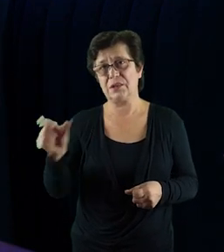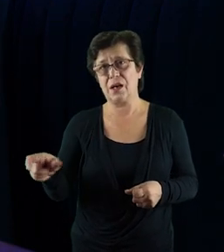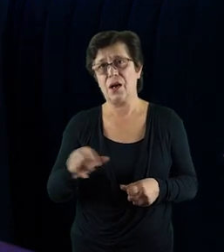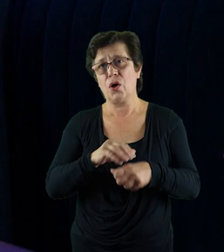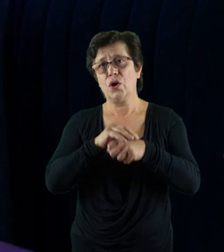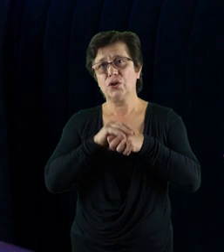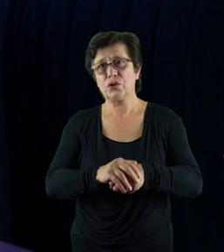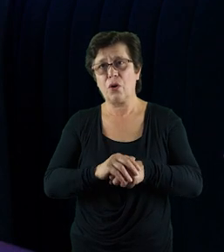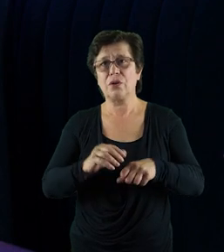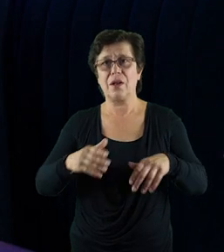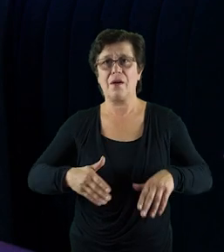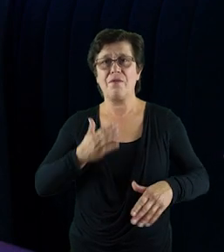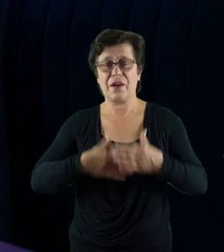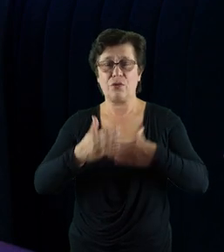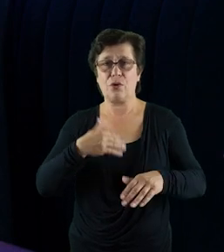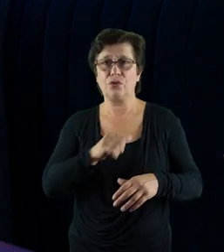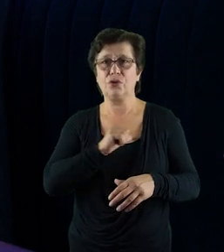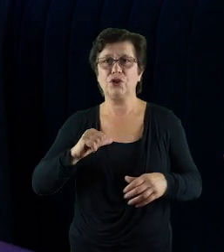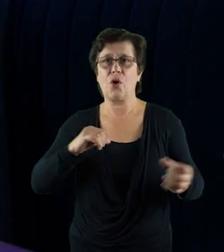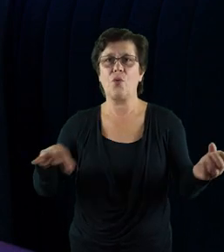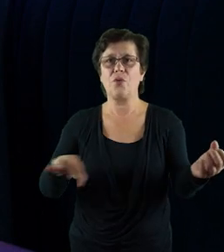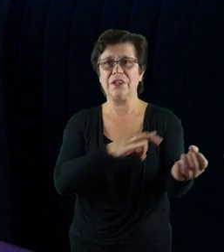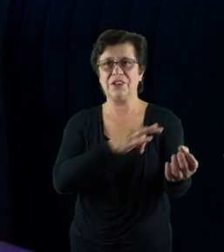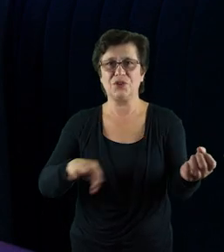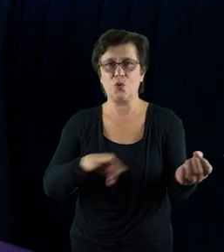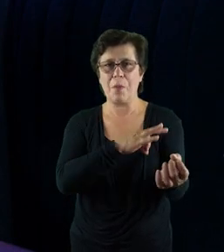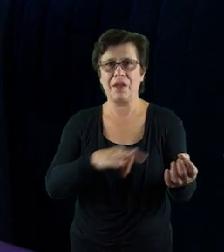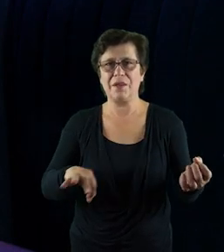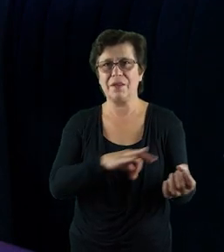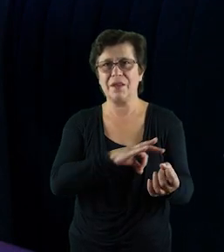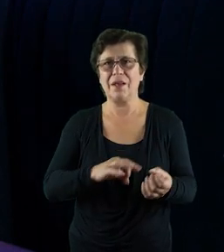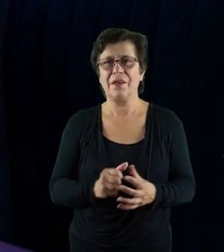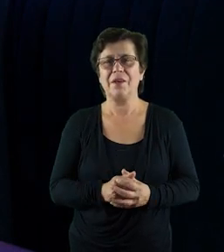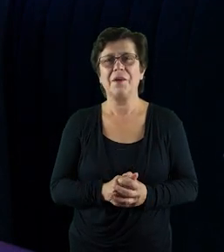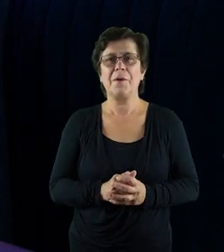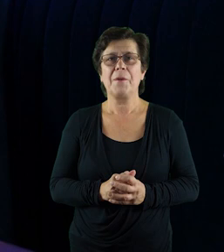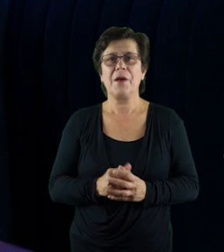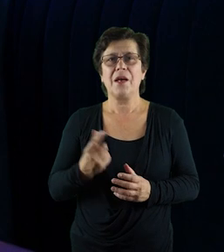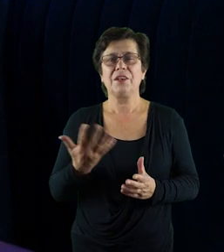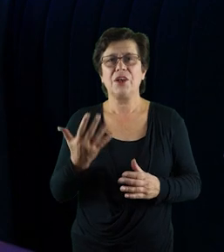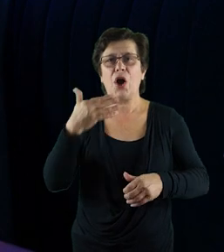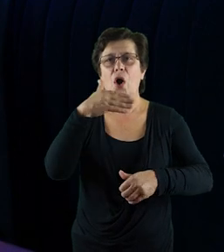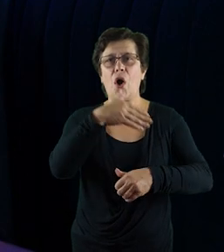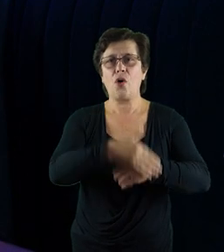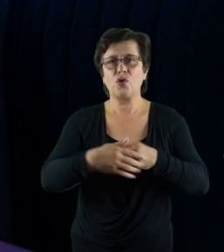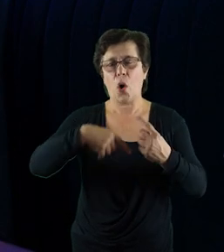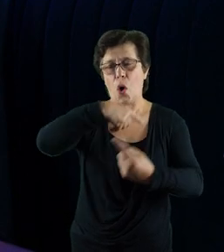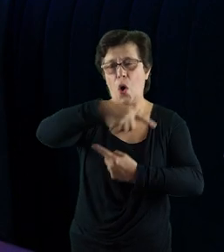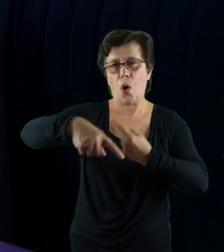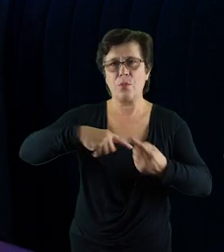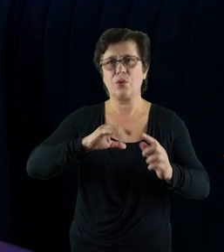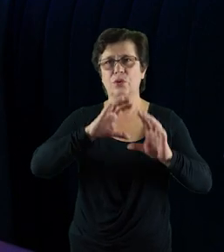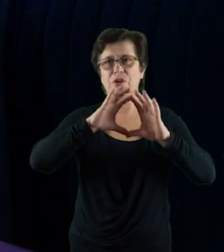zgodne w radości są wszystkie instrumenty, kiedy poeta wkracza w ogród ziemi. Ziemia czeka na niego, prawda? Więc Przybysz